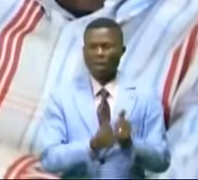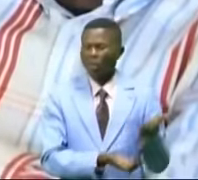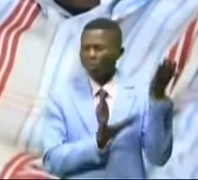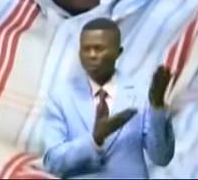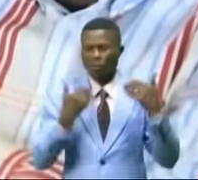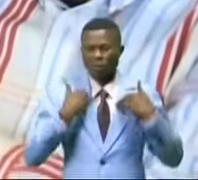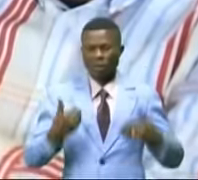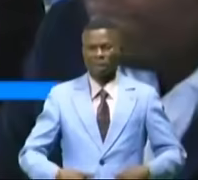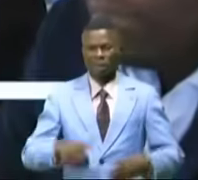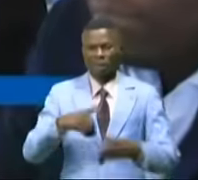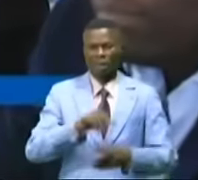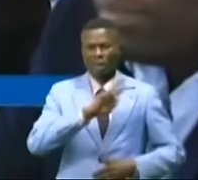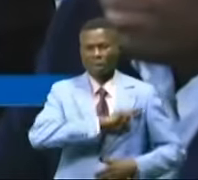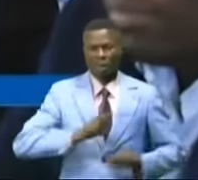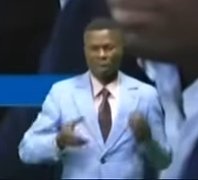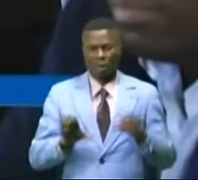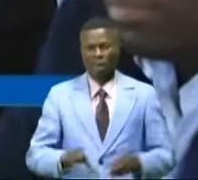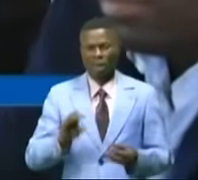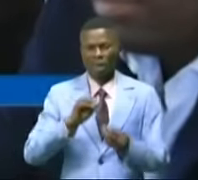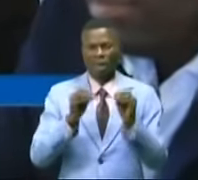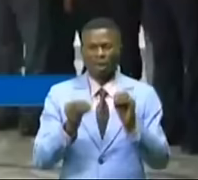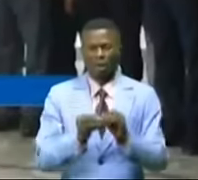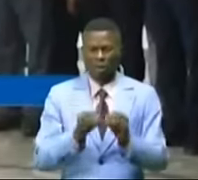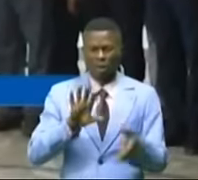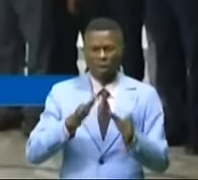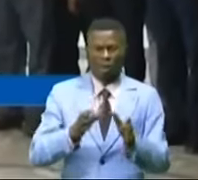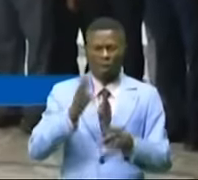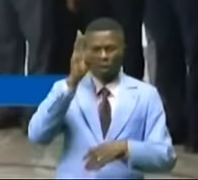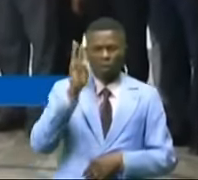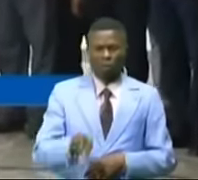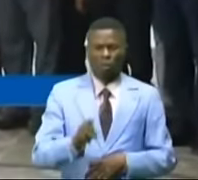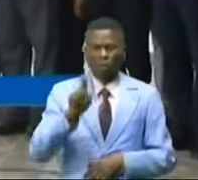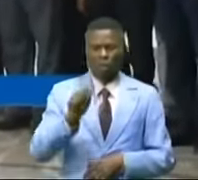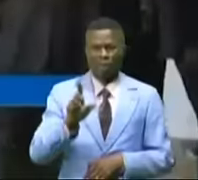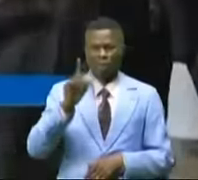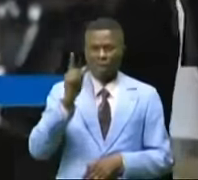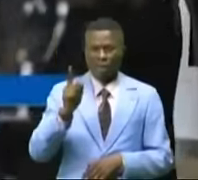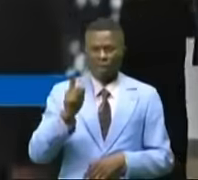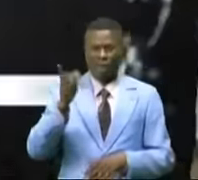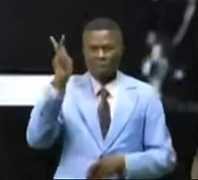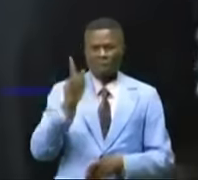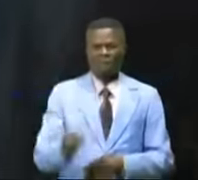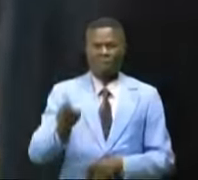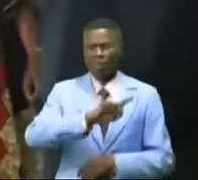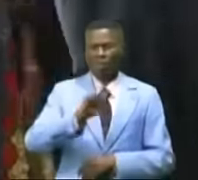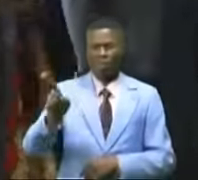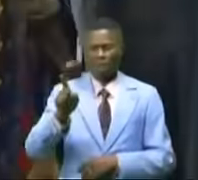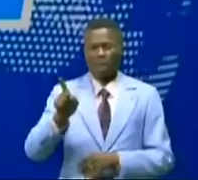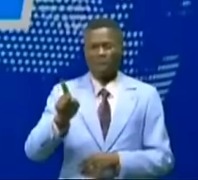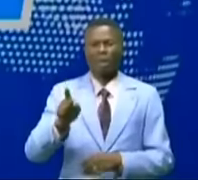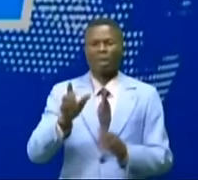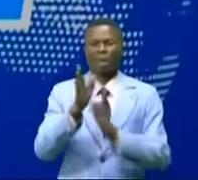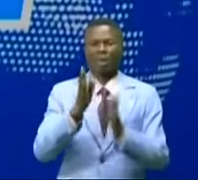en RDC avec un taux estimé à 320 cas pour 100 000 habitants en 2019.